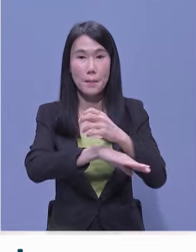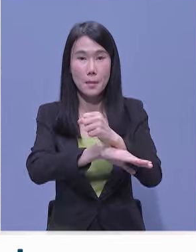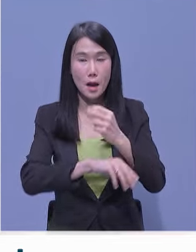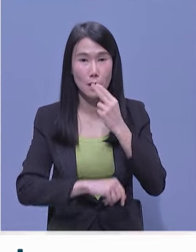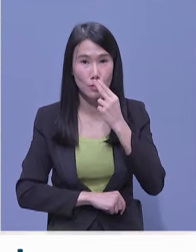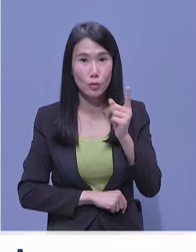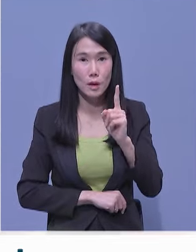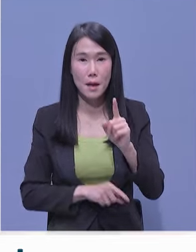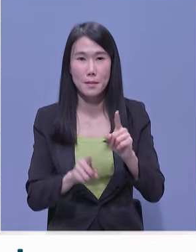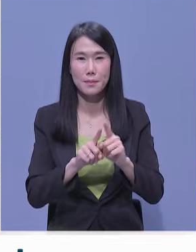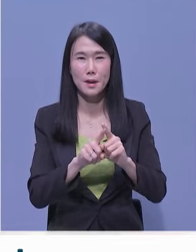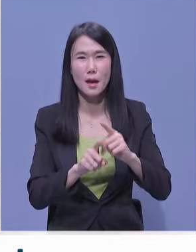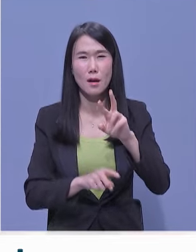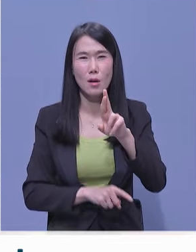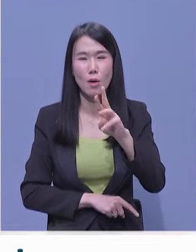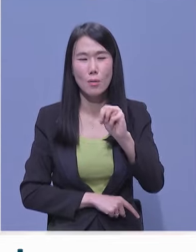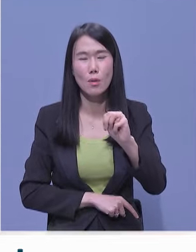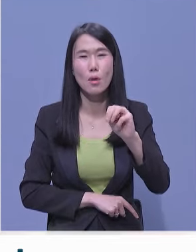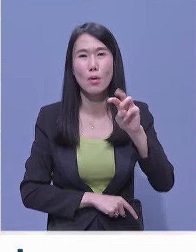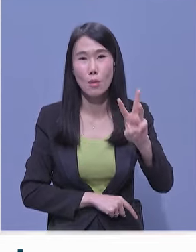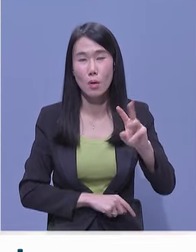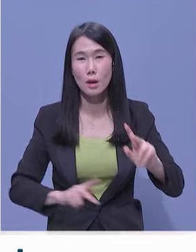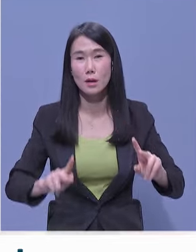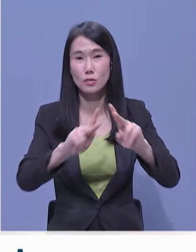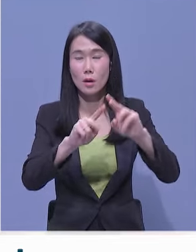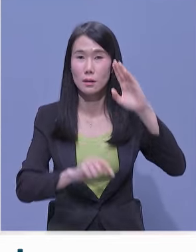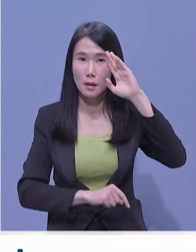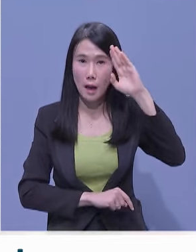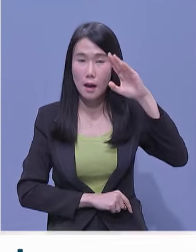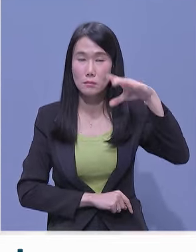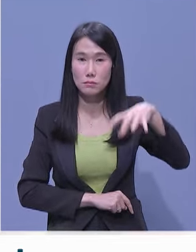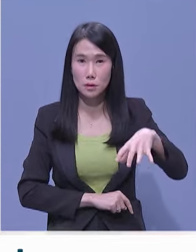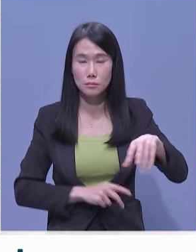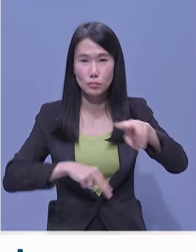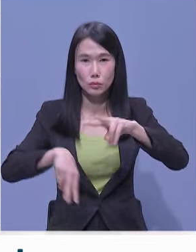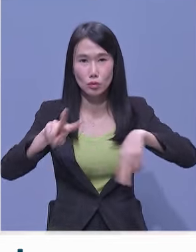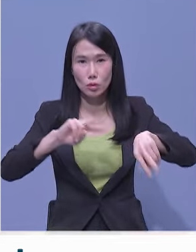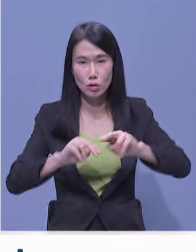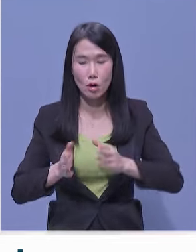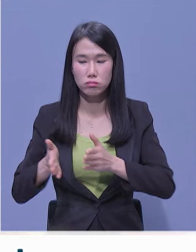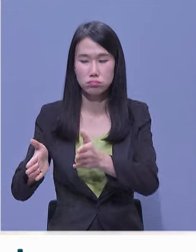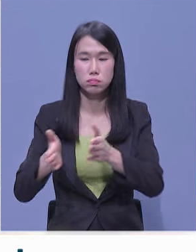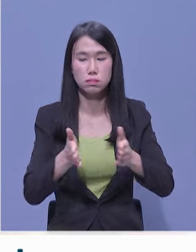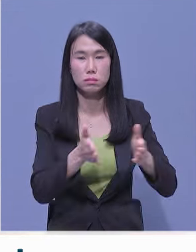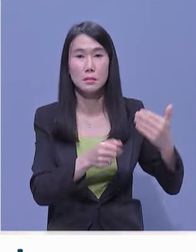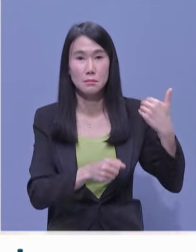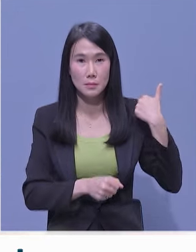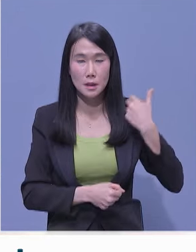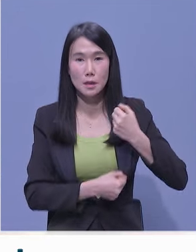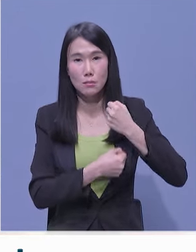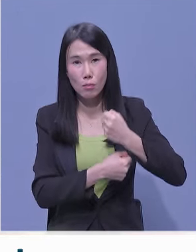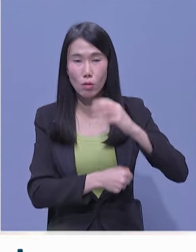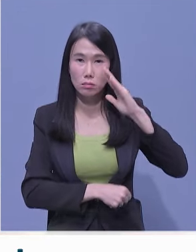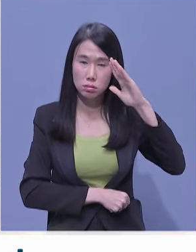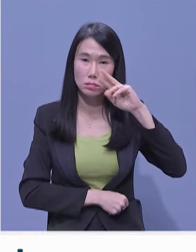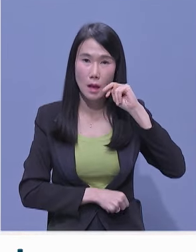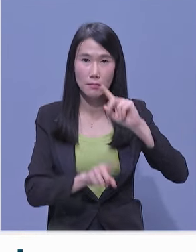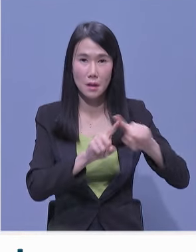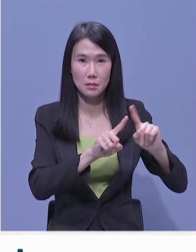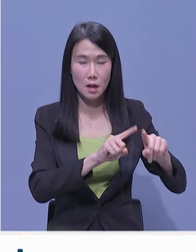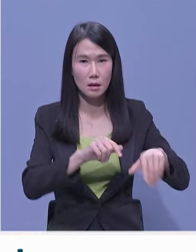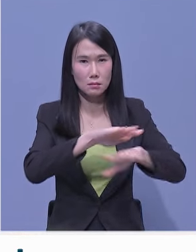ว่านายสุทินคลังแสงรัฐมนตรีว่าการกระทรวงกลาโหมได้สั่งการให้ตรวจสอบทุกเหล่าทัพถึงการเผยแพร่เอกสารว่ามีการหัก